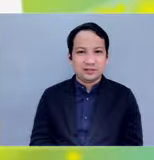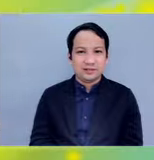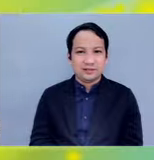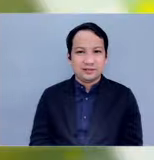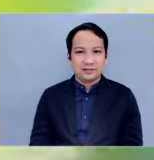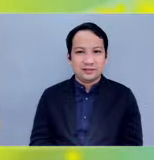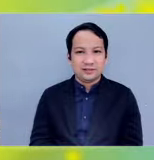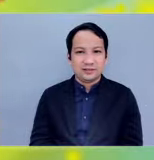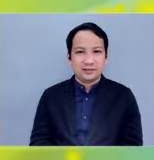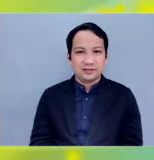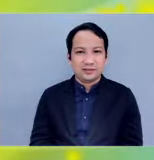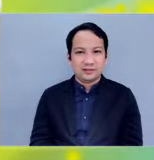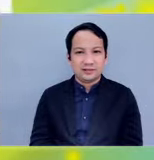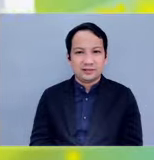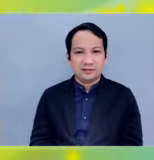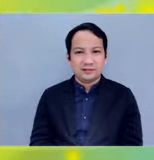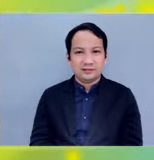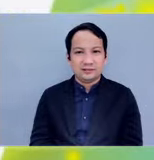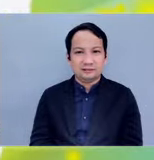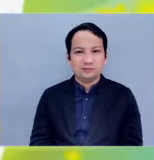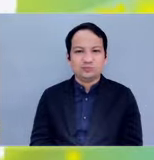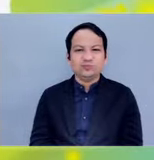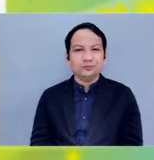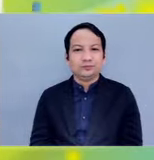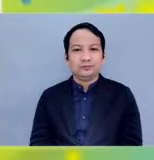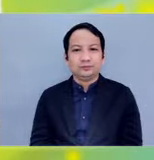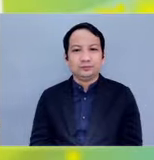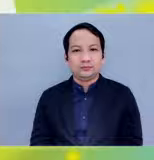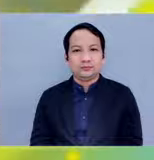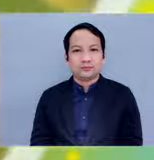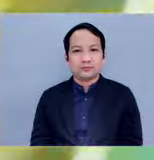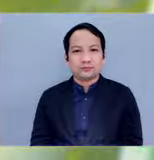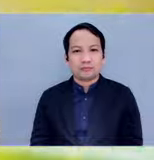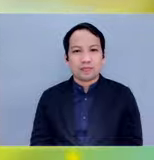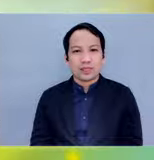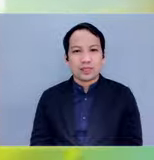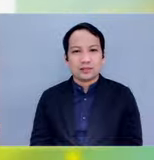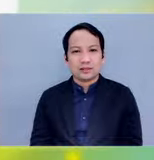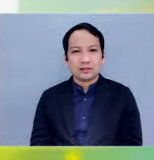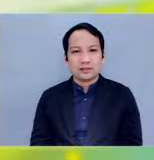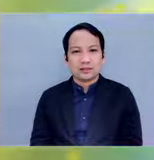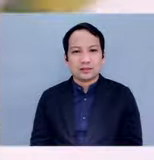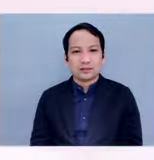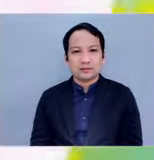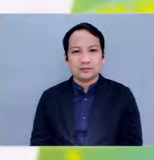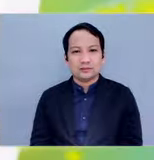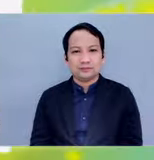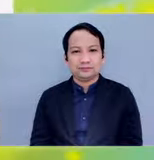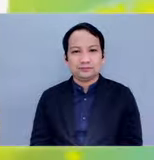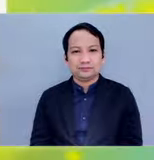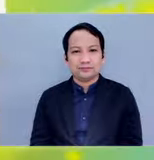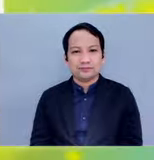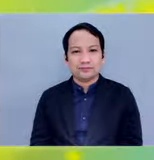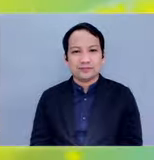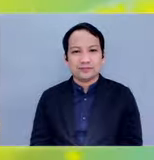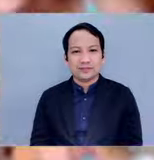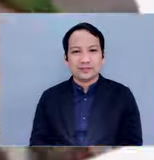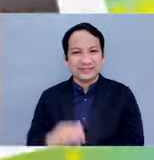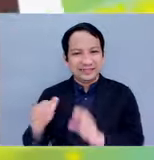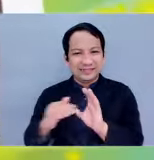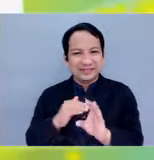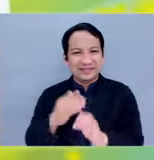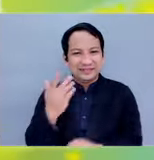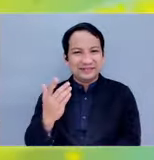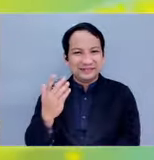Ayan na sila. Morning! Ang cute. Hello. Wala bang padala yung bahay namin? Ay, may pusa